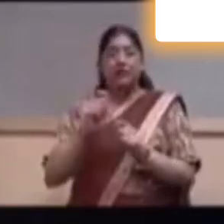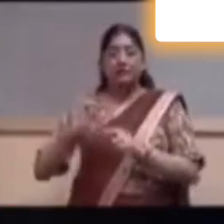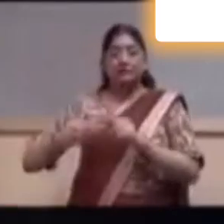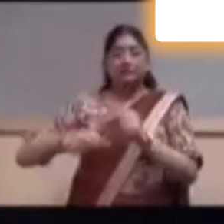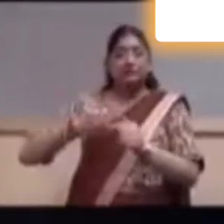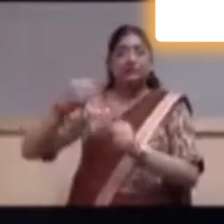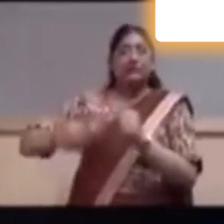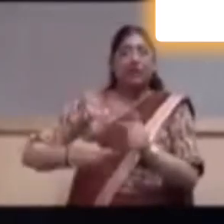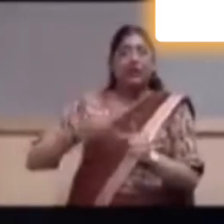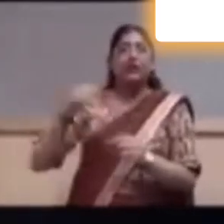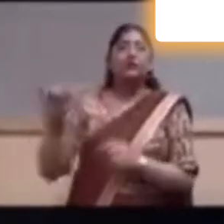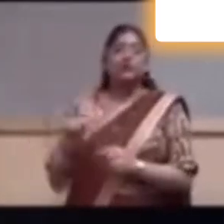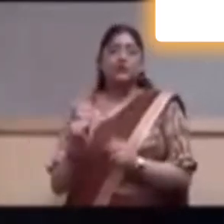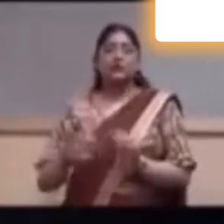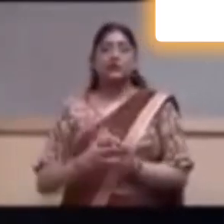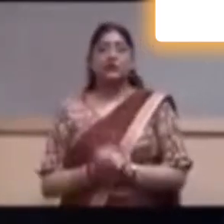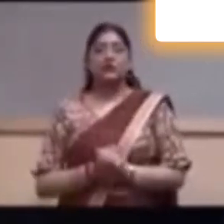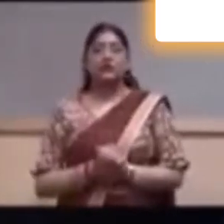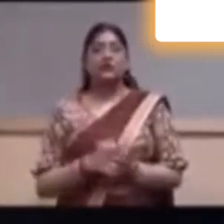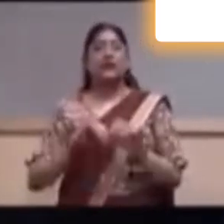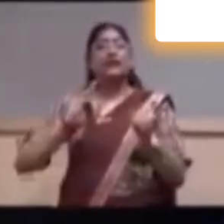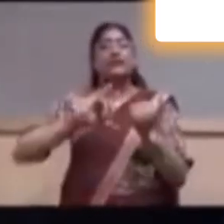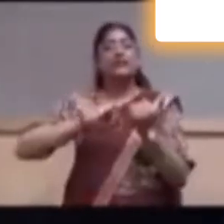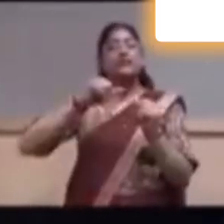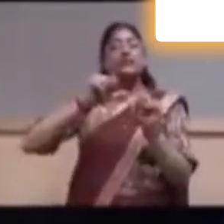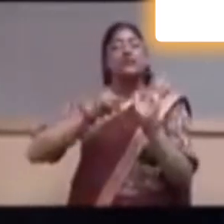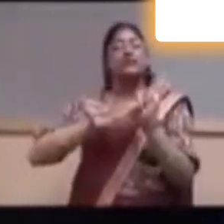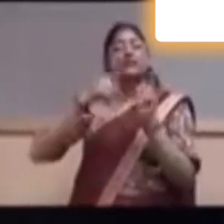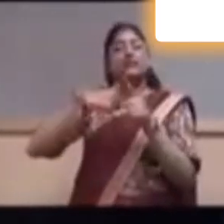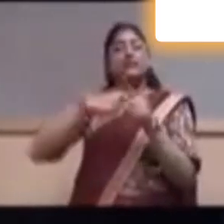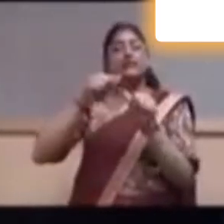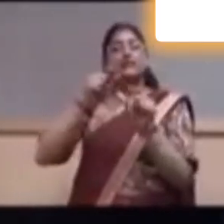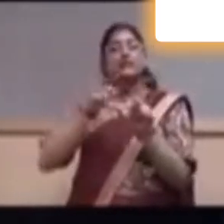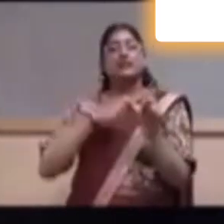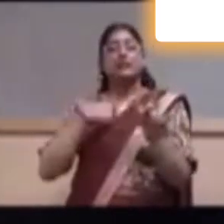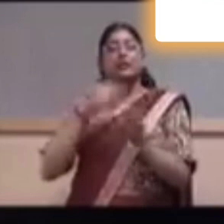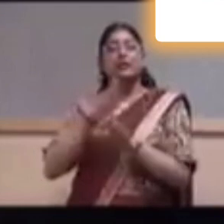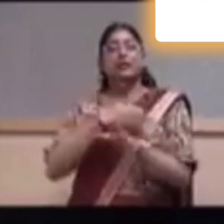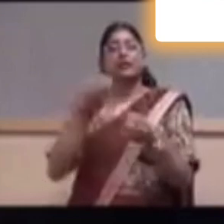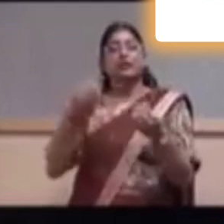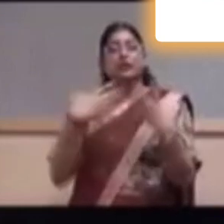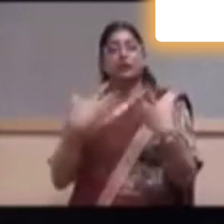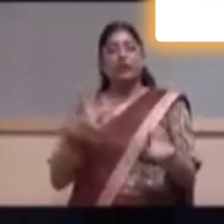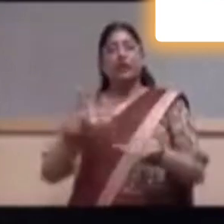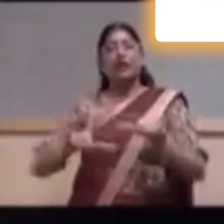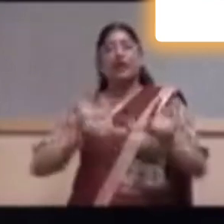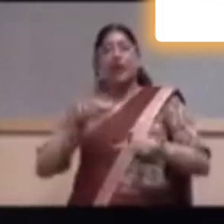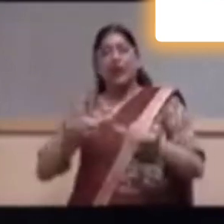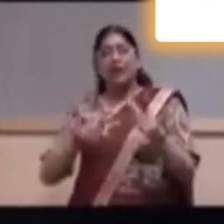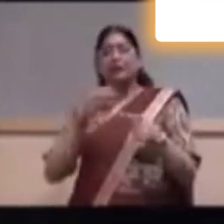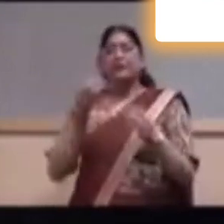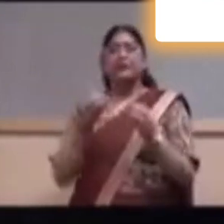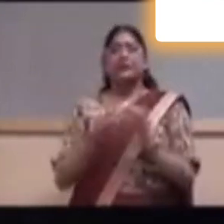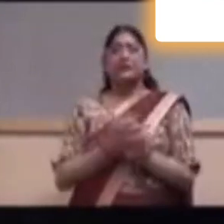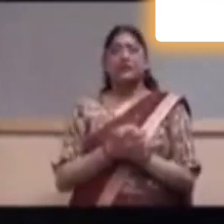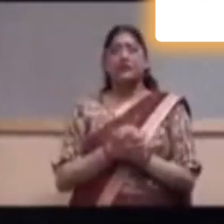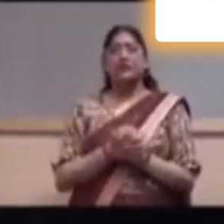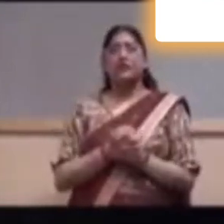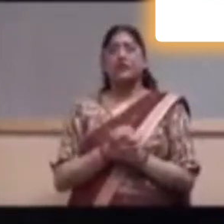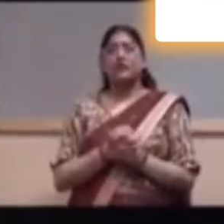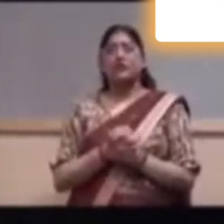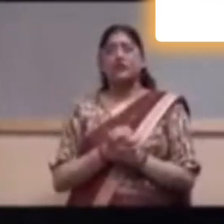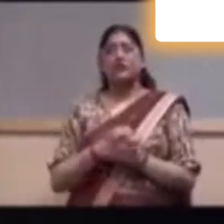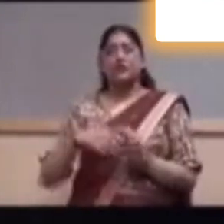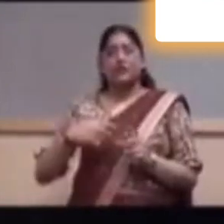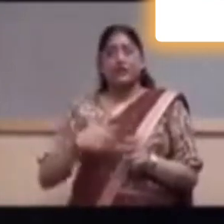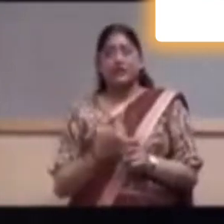संजय जी ने एक विषय कहा मेरे से जोड़ के कि भाषा के प्रति मेरे आसक्ति है, इसमें कोई दो राय नहीं, हम सभी की भाषा के प्रति एक